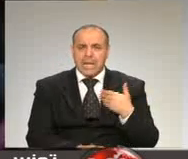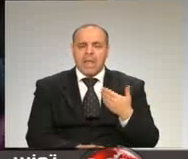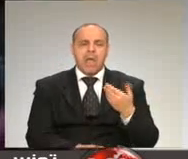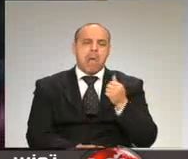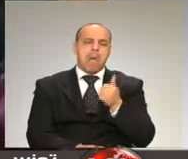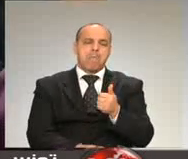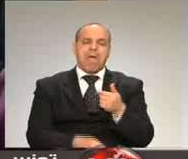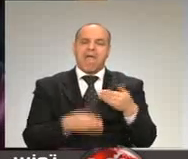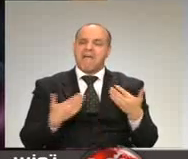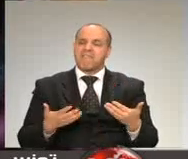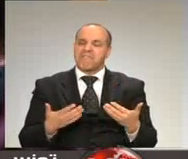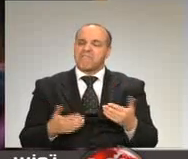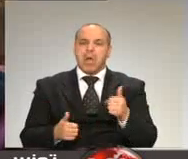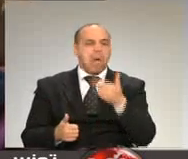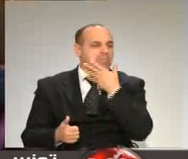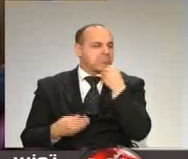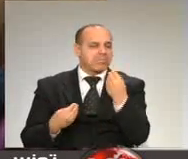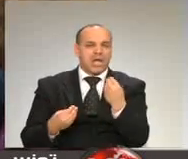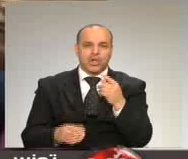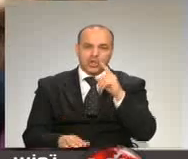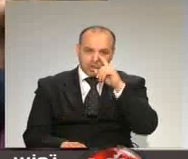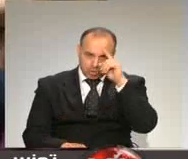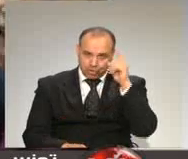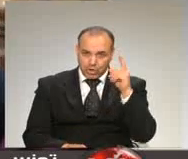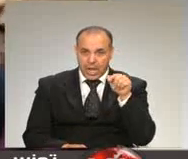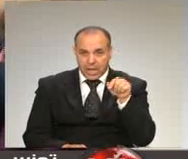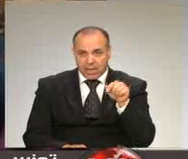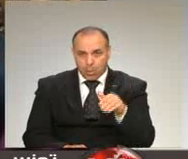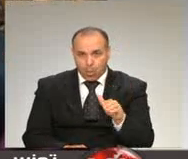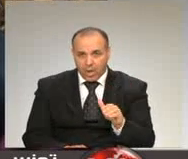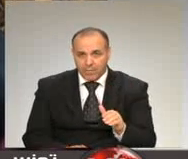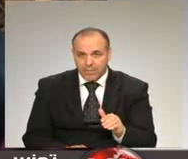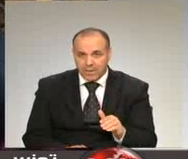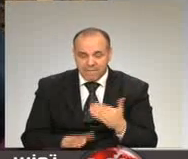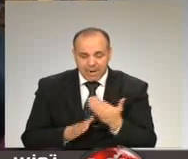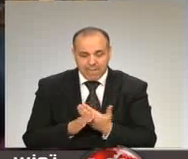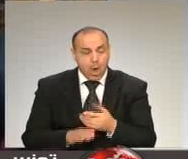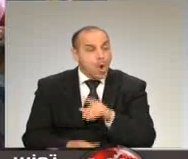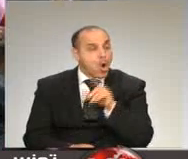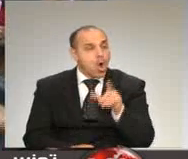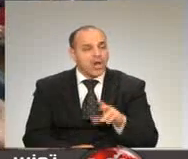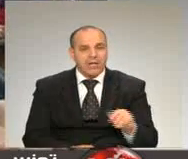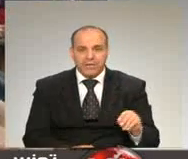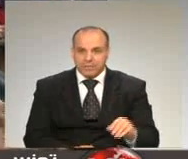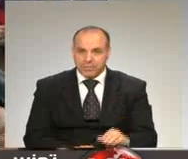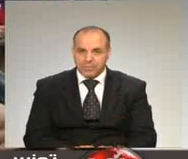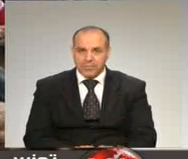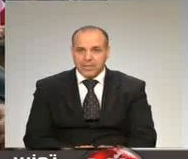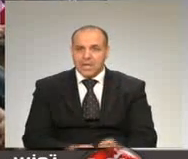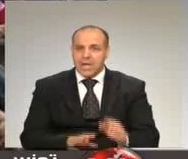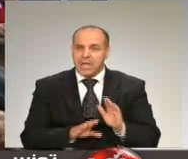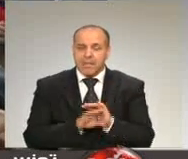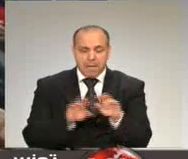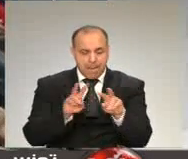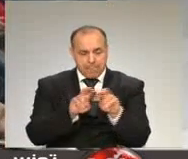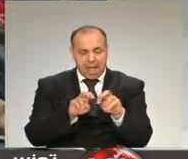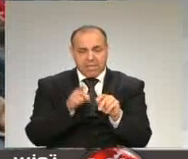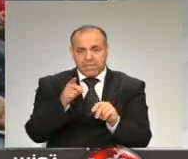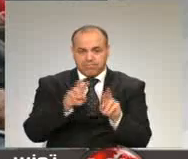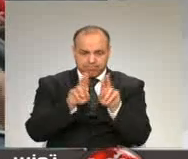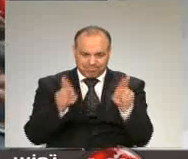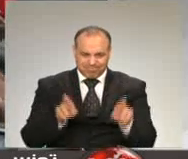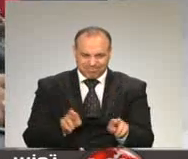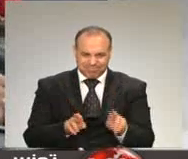باهية. عجبتنا ياسر، كله شرد تطور في المدرسة كل متاع تونس. مثلا نعمل أبحاث عليها وكل